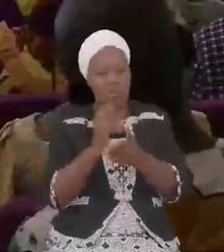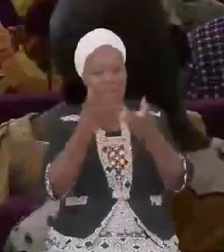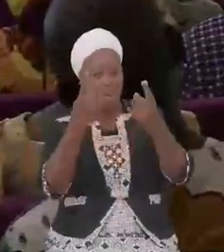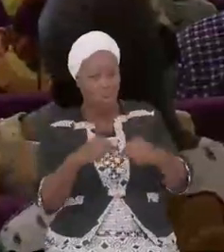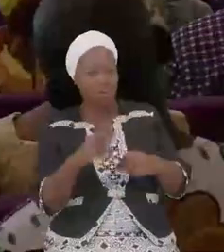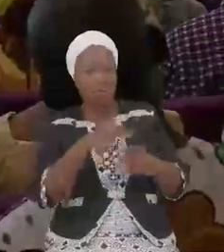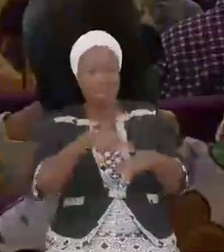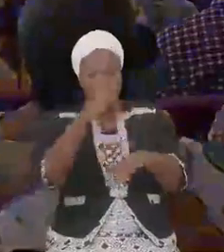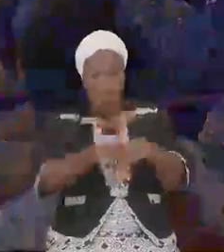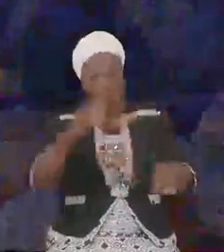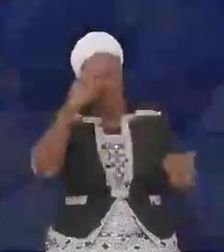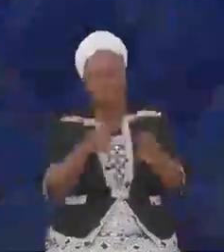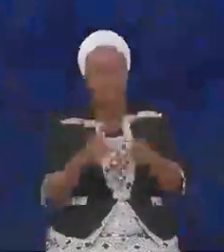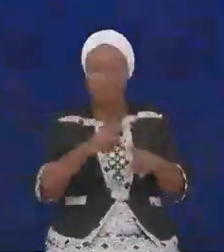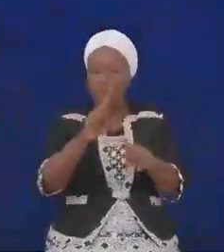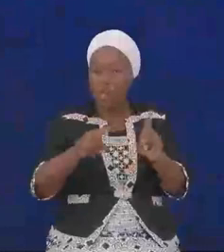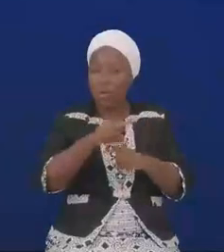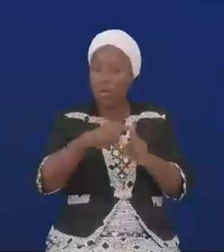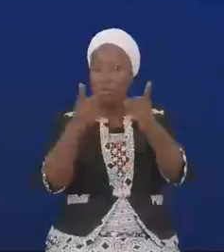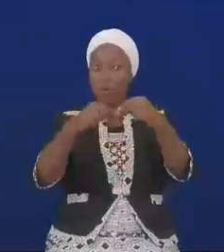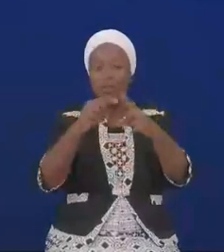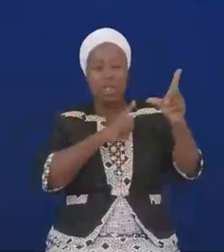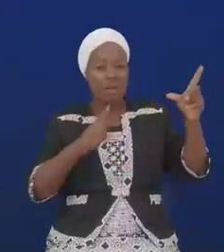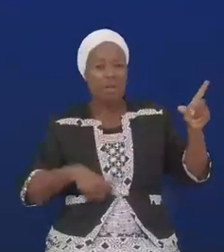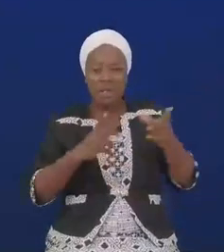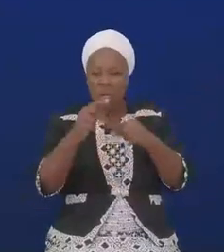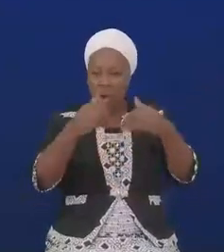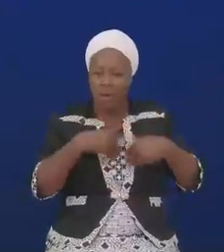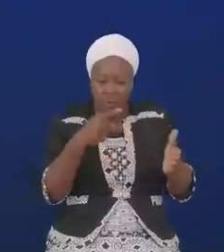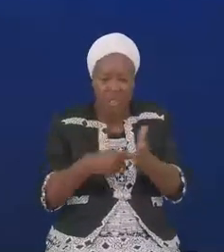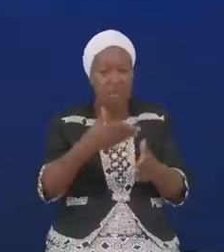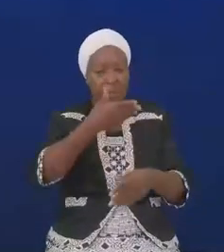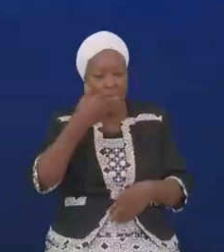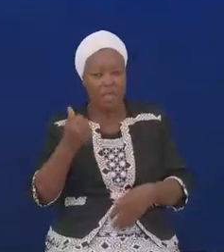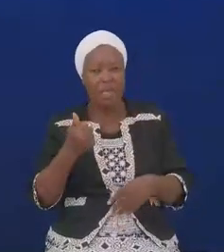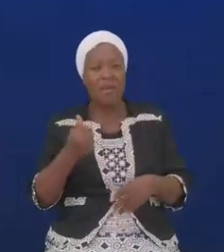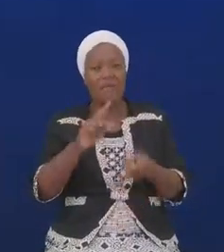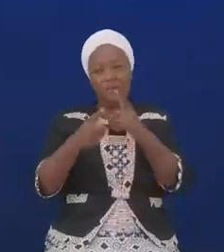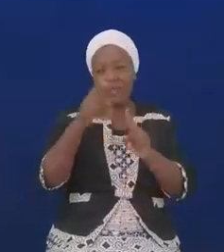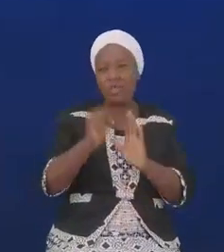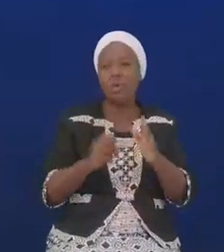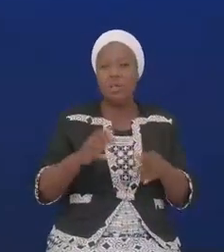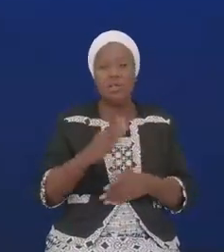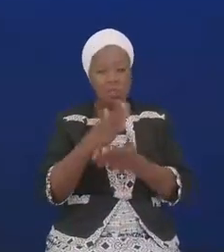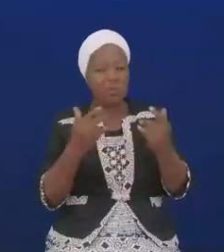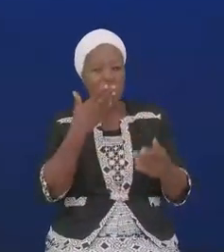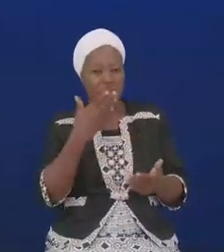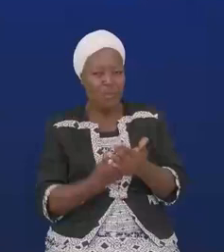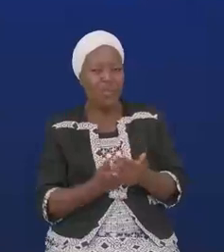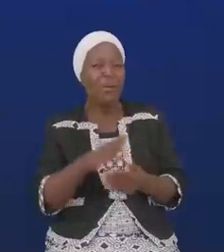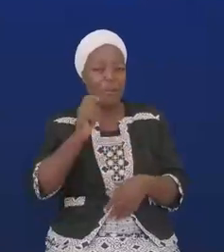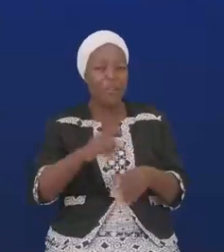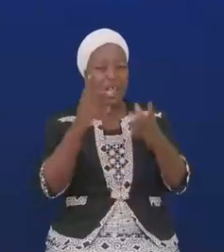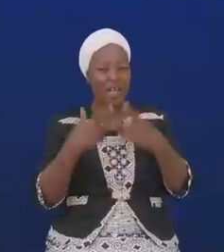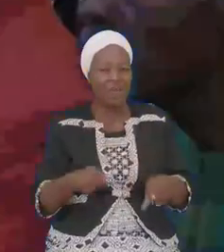alliance, lorsque vous venez au Seigneur et vous avez cette meilleure relation, quelque chose de meilleur va